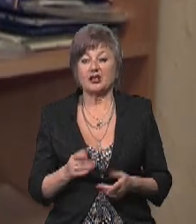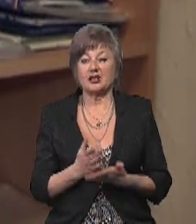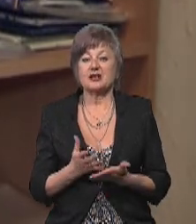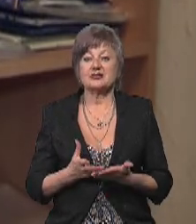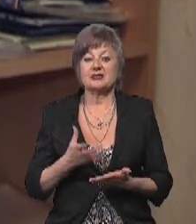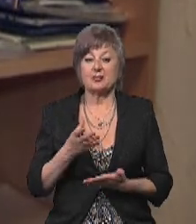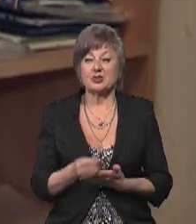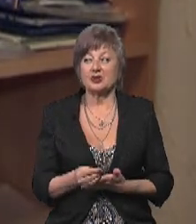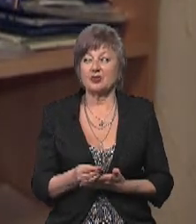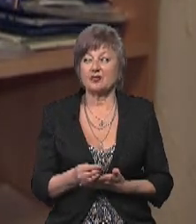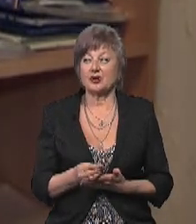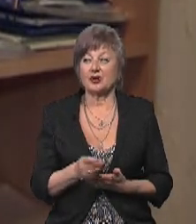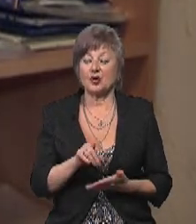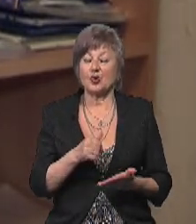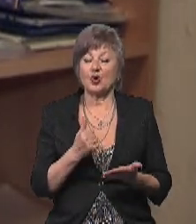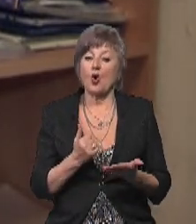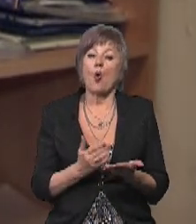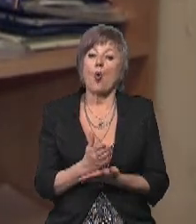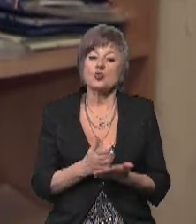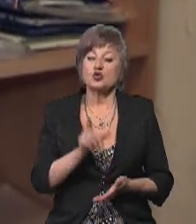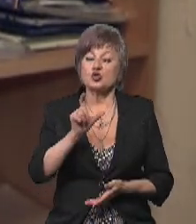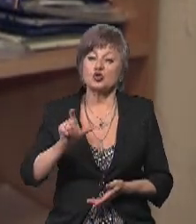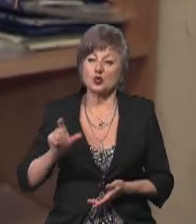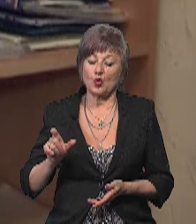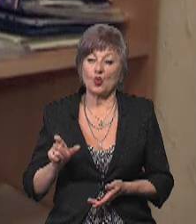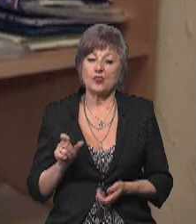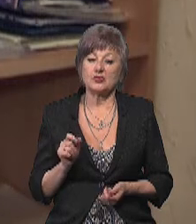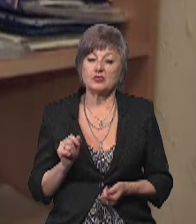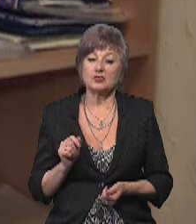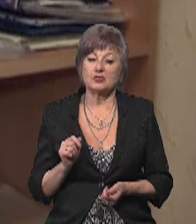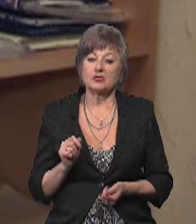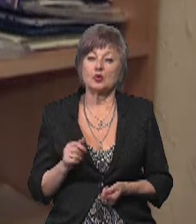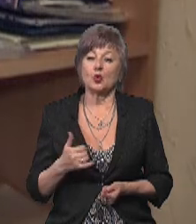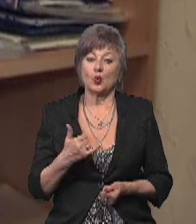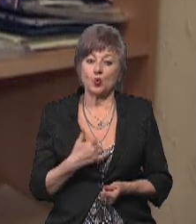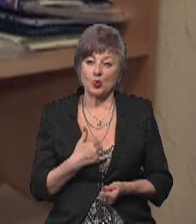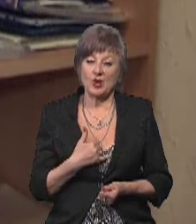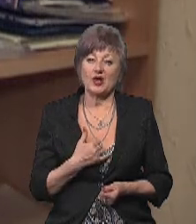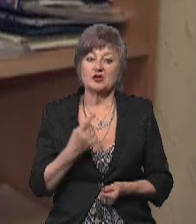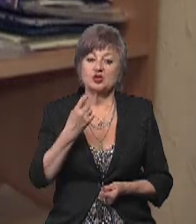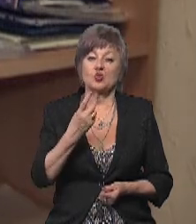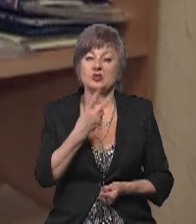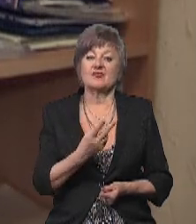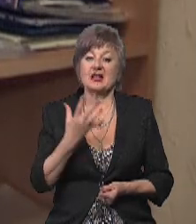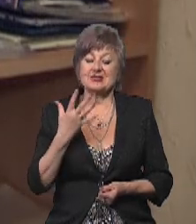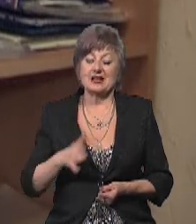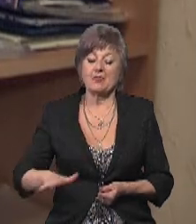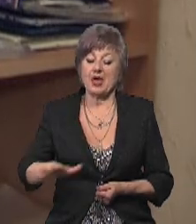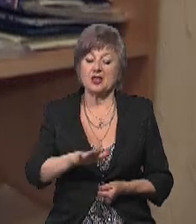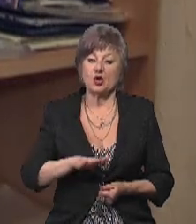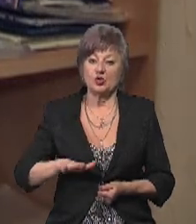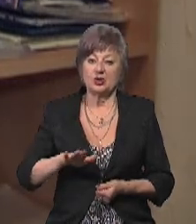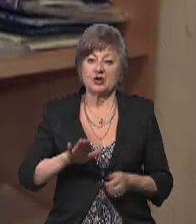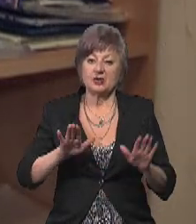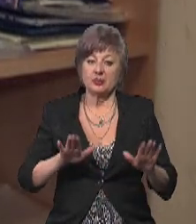З числа обслуговуваємих нами громадян у нас 125 ветеранів війни,